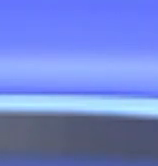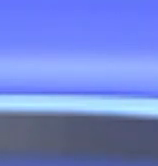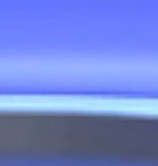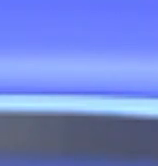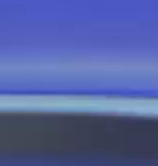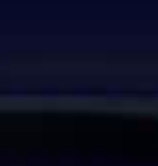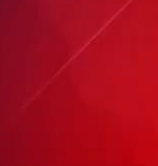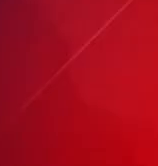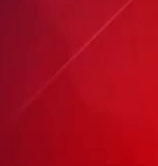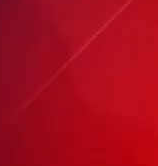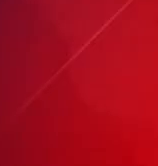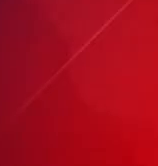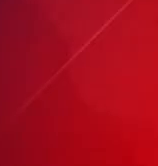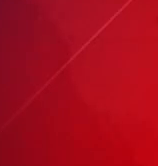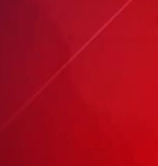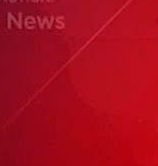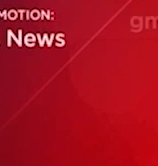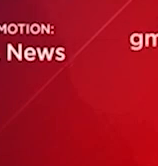www.gmanews.tv.